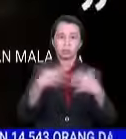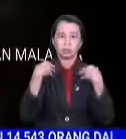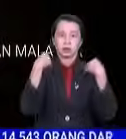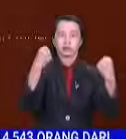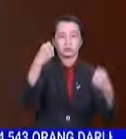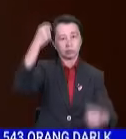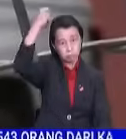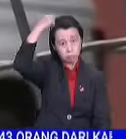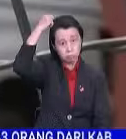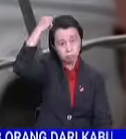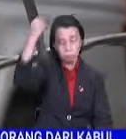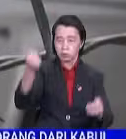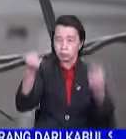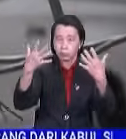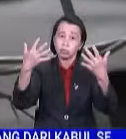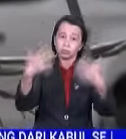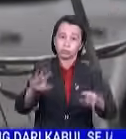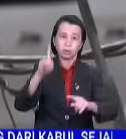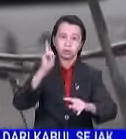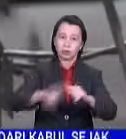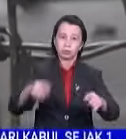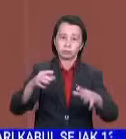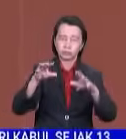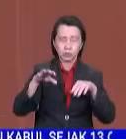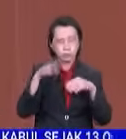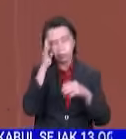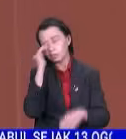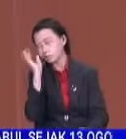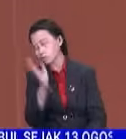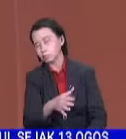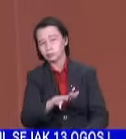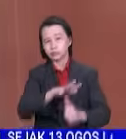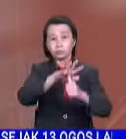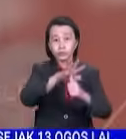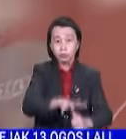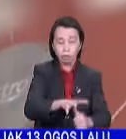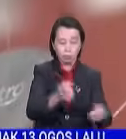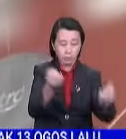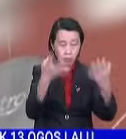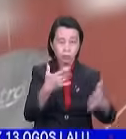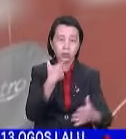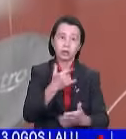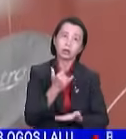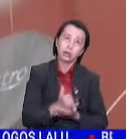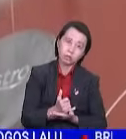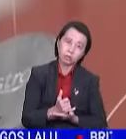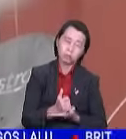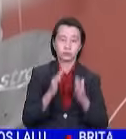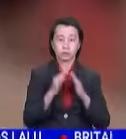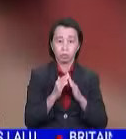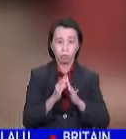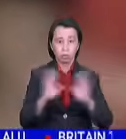kesehatan mental ramai sudah tidak boleh tutup mata dengan tekanan akibat terlalu lama duduk di rumah jangan terkejut